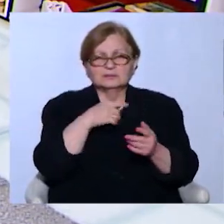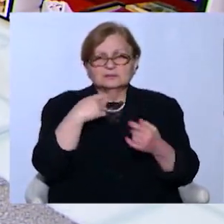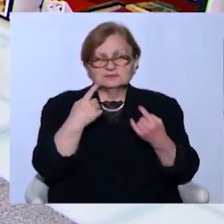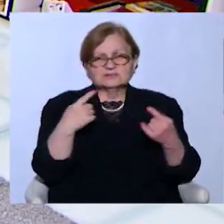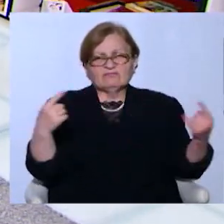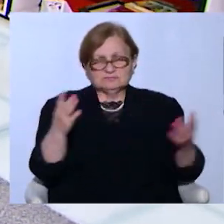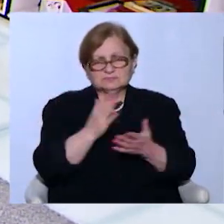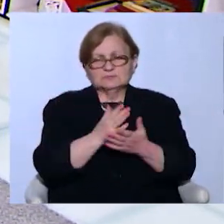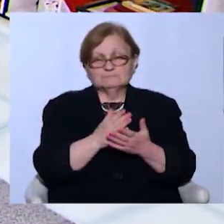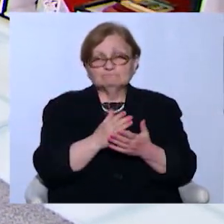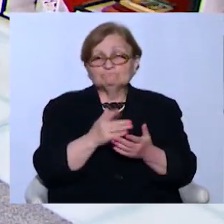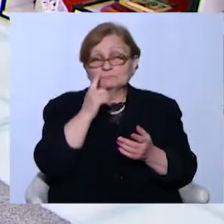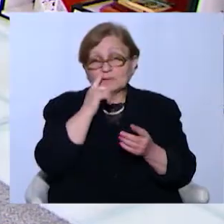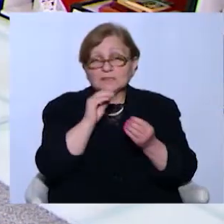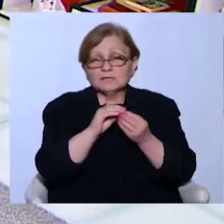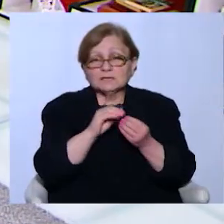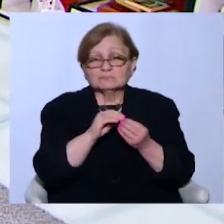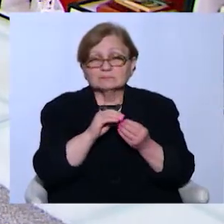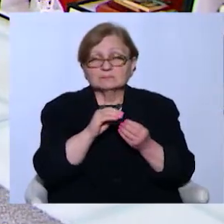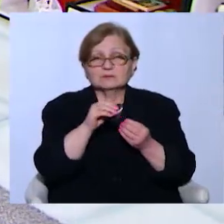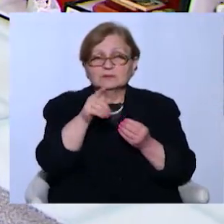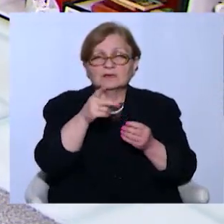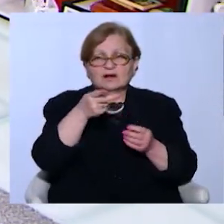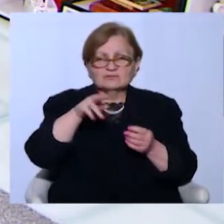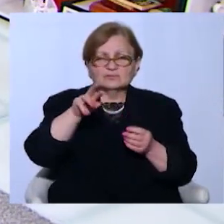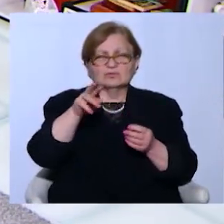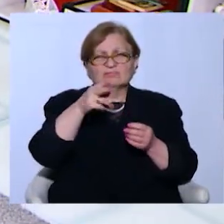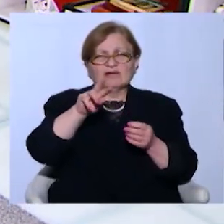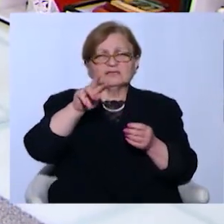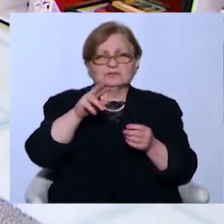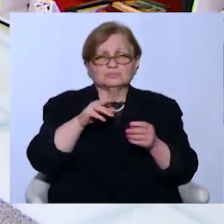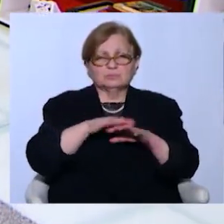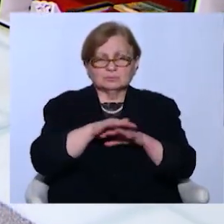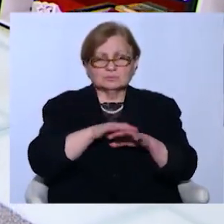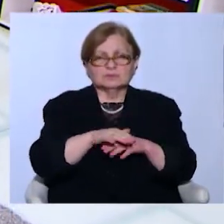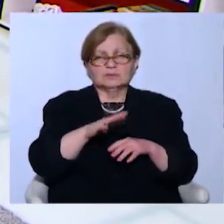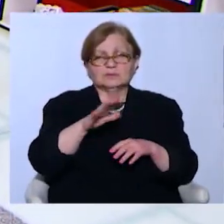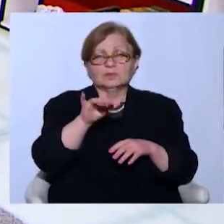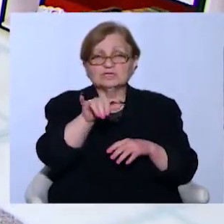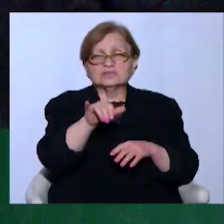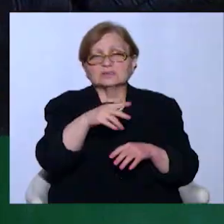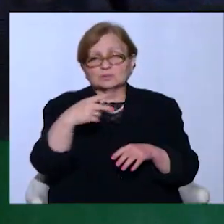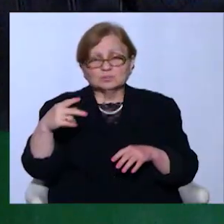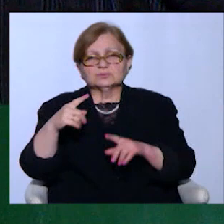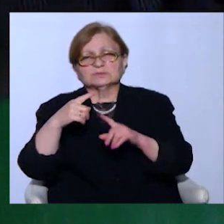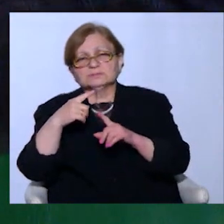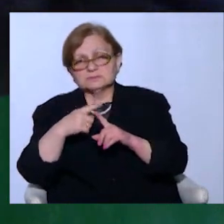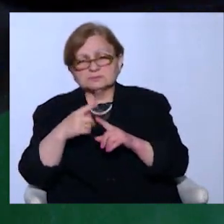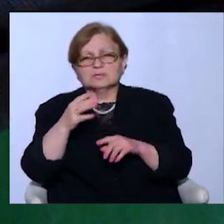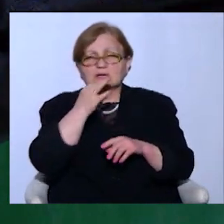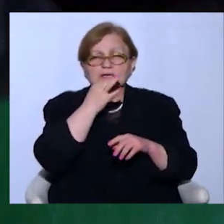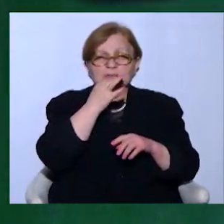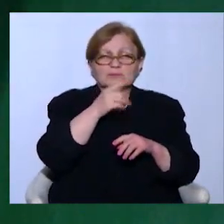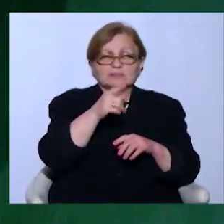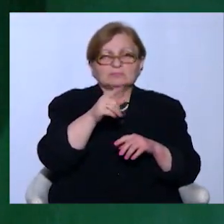მრავალსახეობაა. იგივე როცა სწავლობდით კვადრატულ ფუნქციებს ან წრფივ ფუნქციებს, ჯერ გავიარეთ y უდრის x, აი ესეთი ფუნქცია, მერე